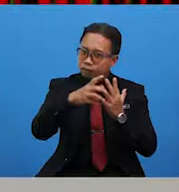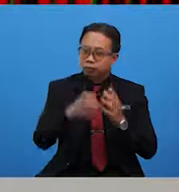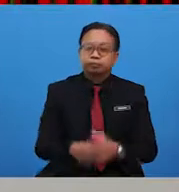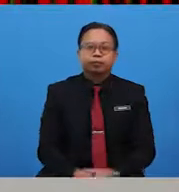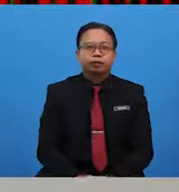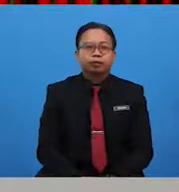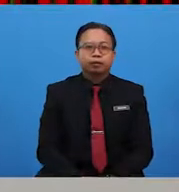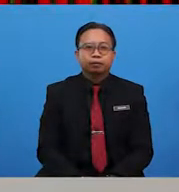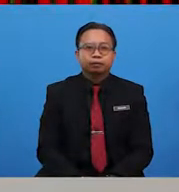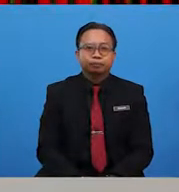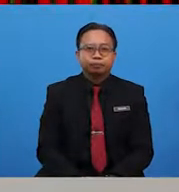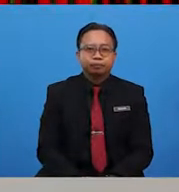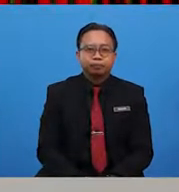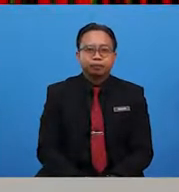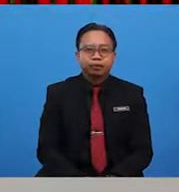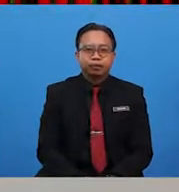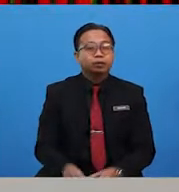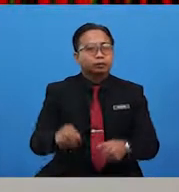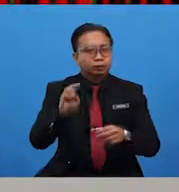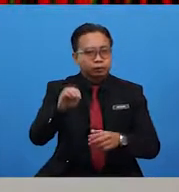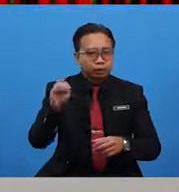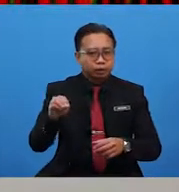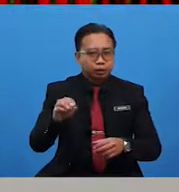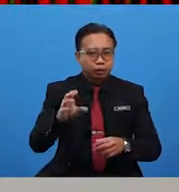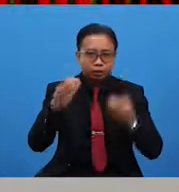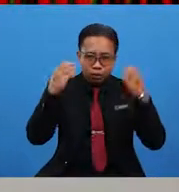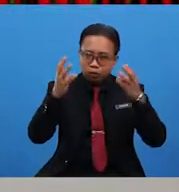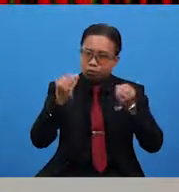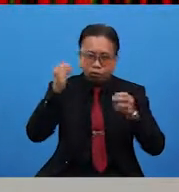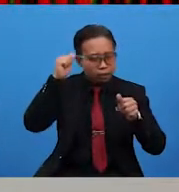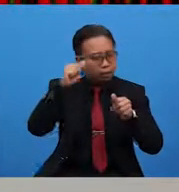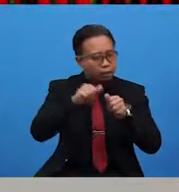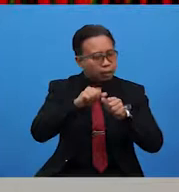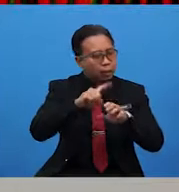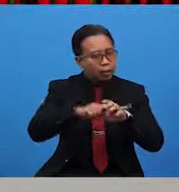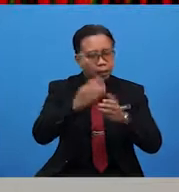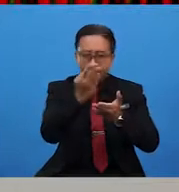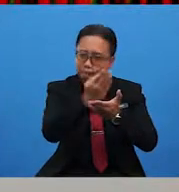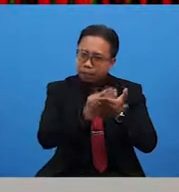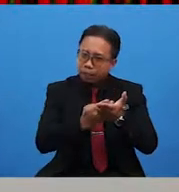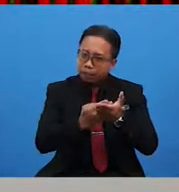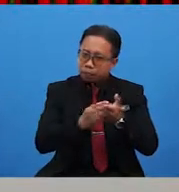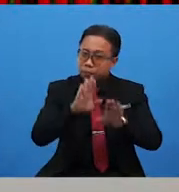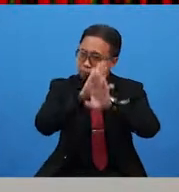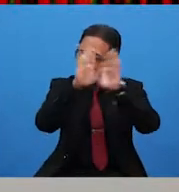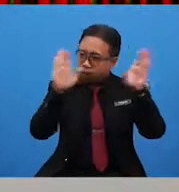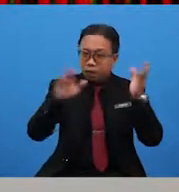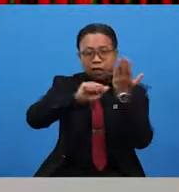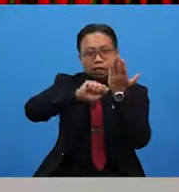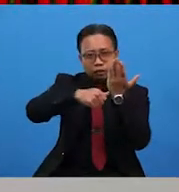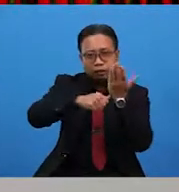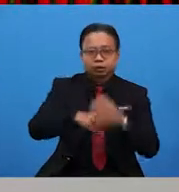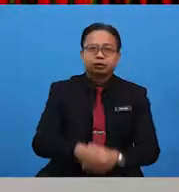ha belanja-belanja sego hendak Ingatkan juga pada bagian penerangan mengenai keaslian